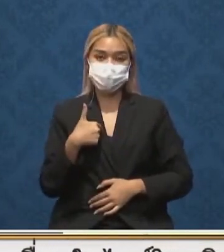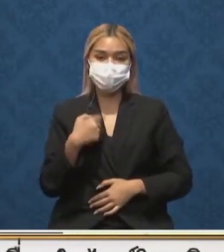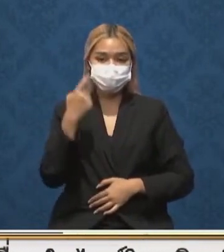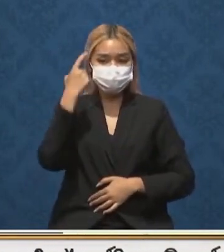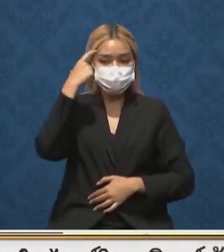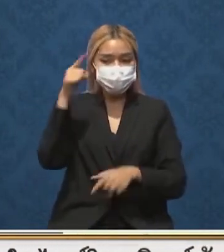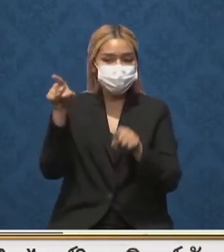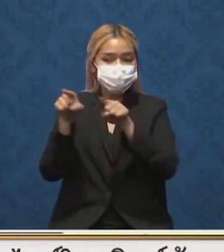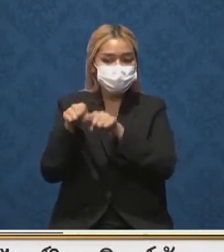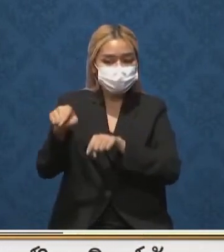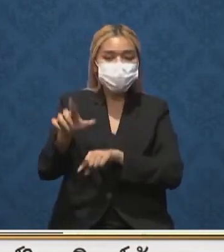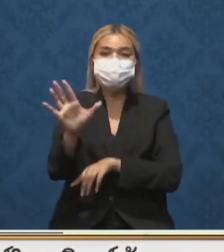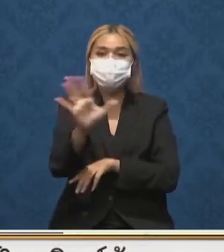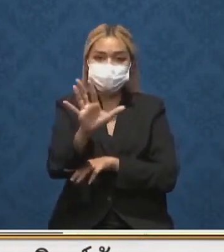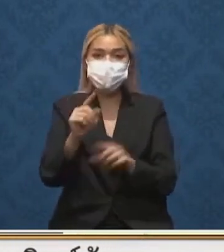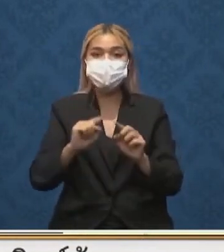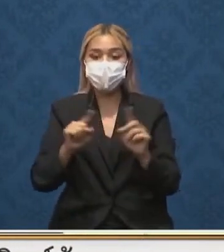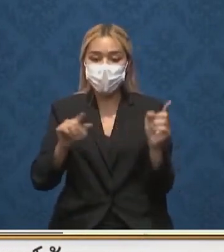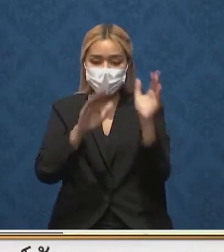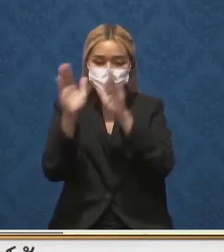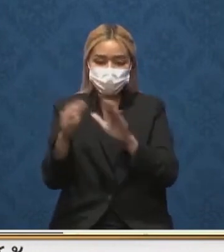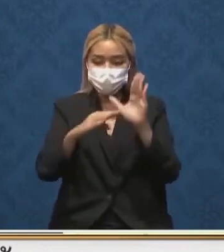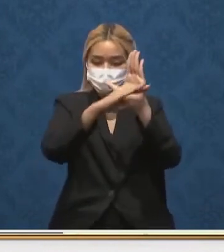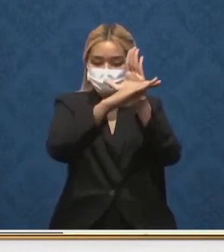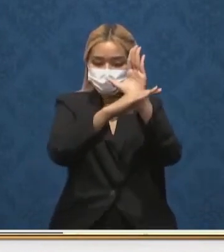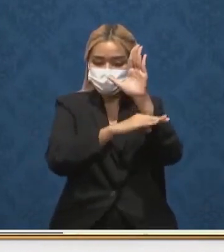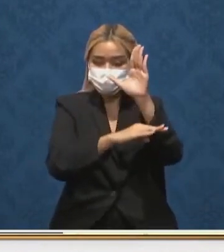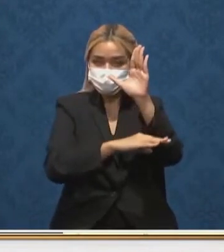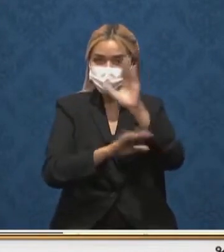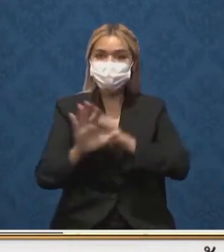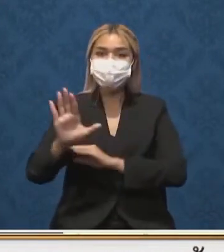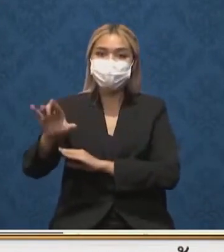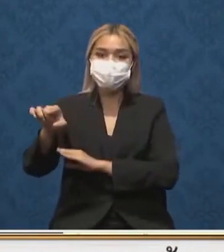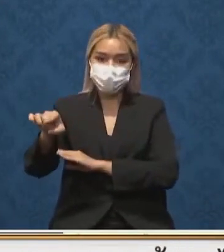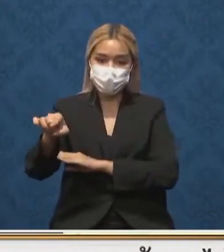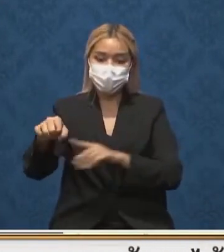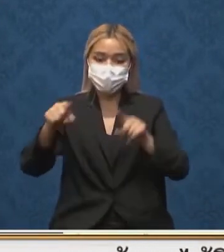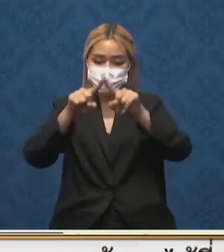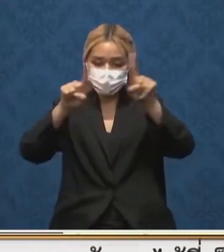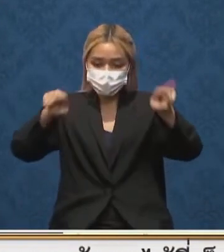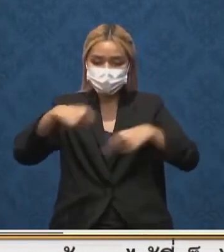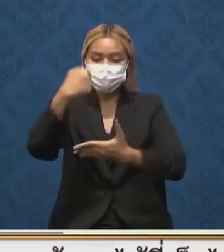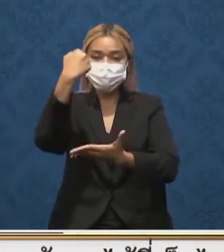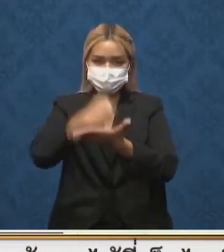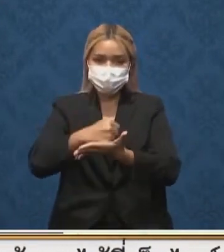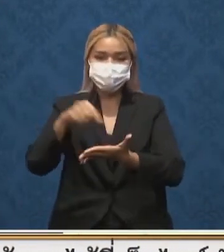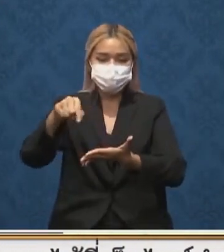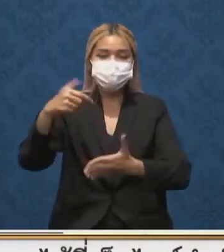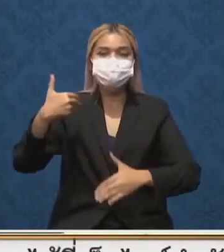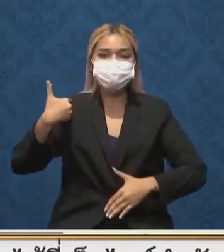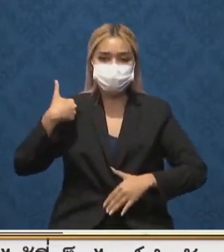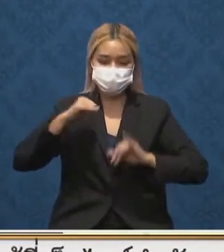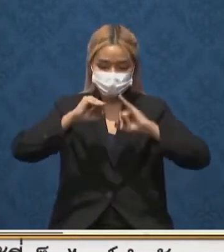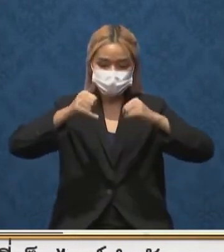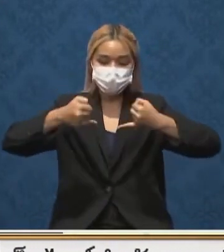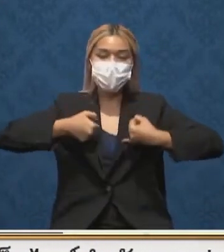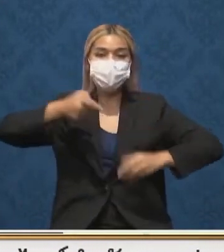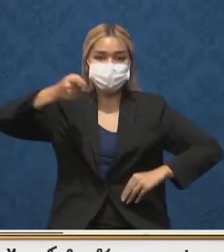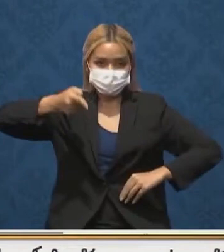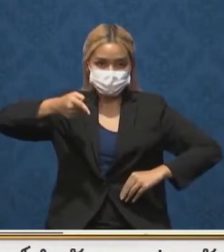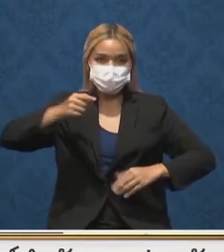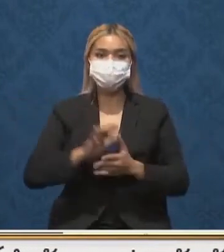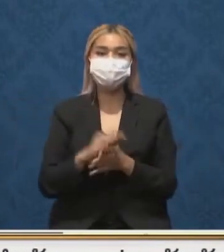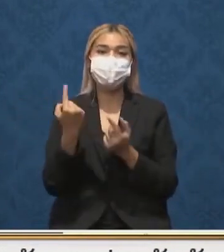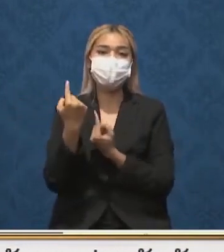ดำเนินการเนี่ยเป็นเรื่องของของคนที่เขาถือเอกสารสิทธิ์ก็ต้องเรียนต่อไปว่าแล้วมันต้นกำเนิดมาจาก